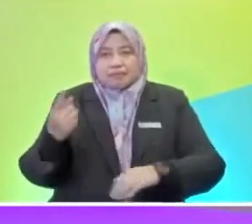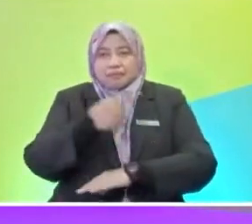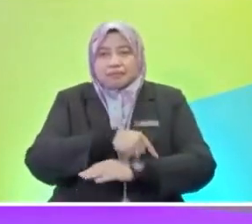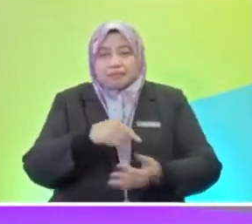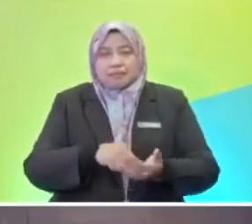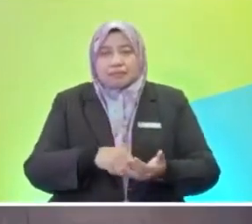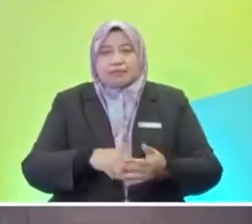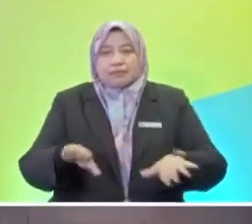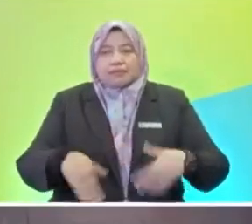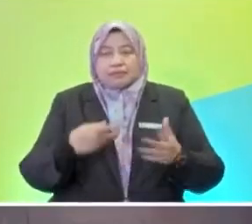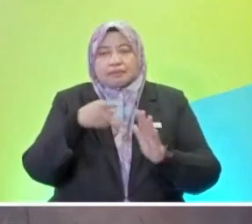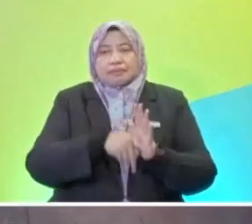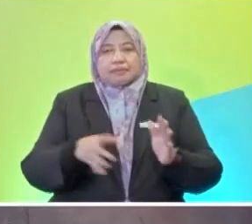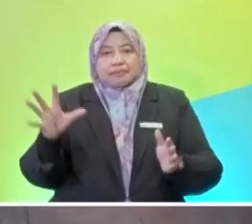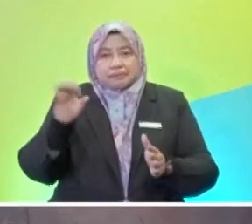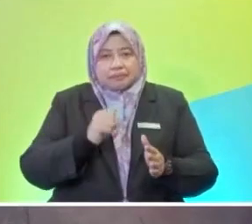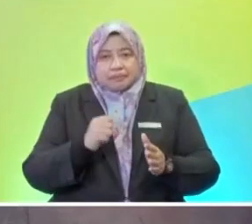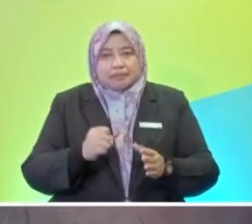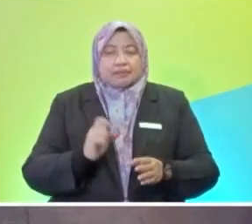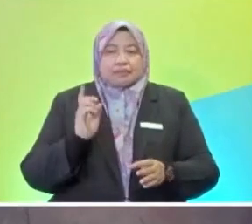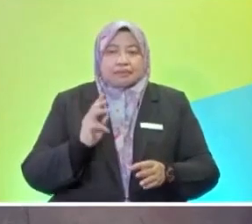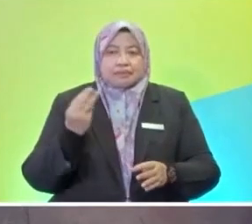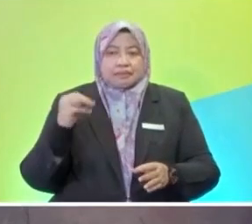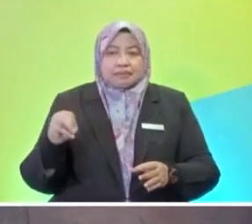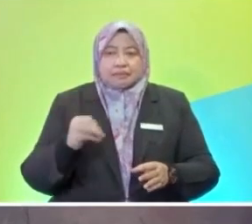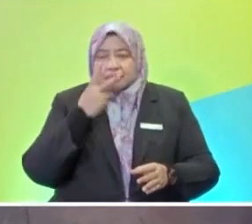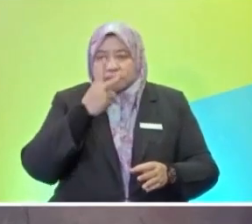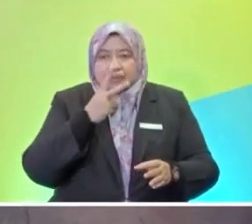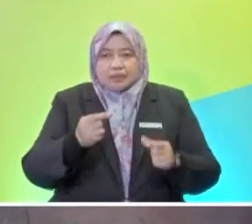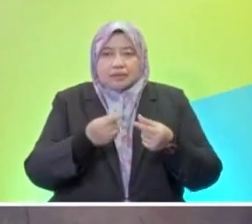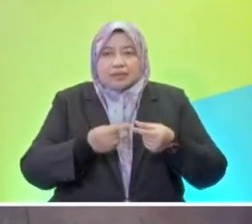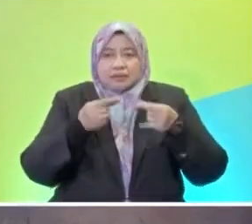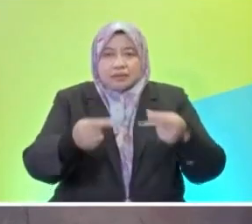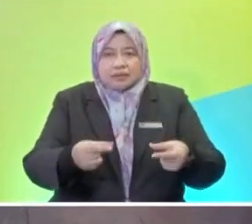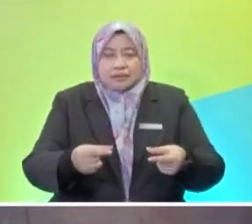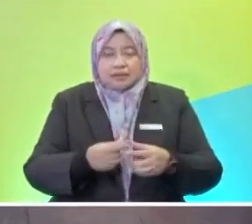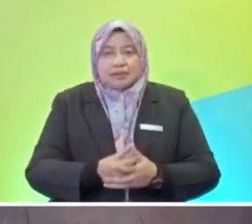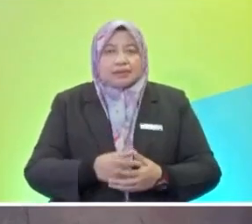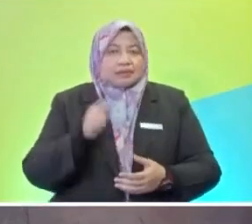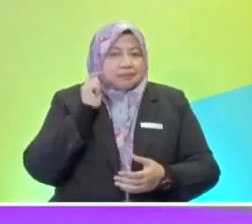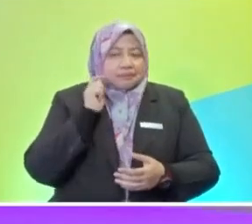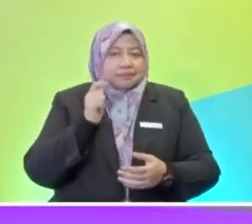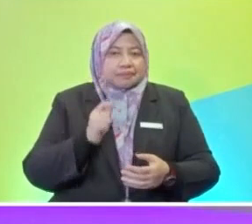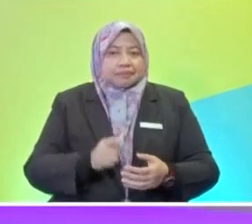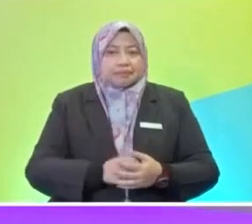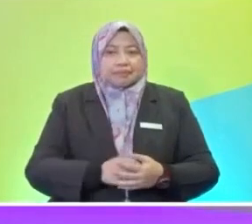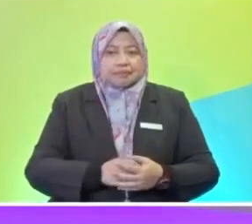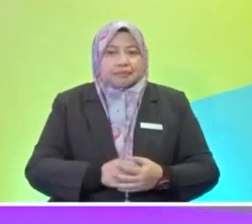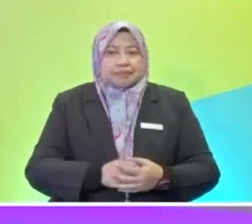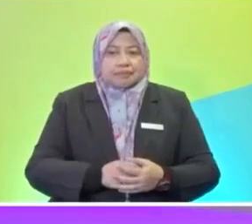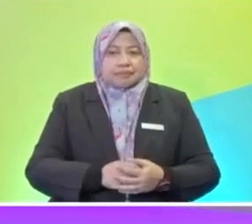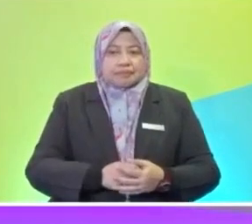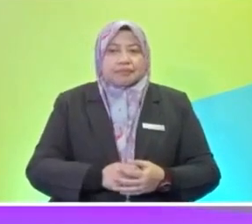prestasi karena kita juga pada papan jalan yang EE Mira bantu cewekku tadi alias tidak ada dapat dua